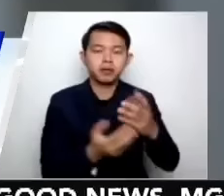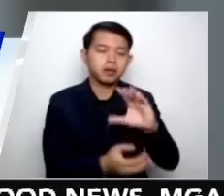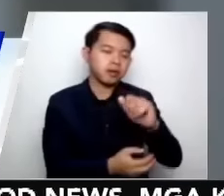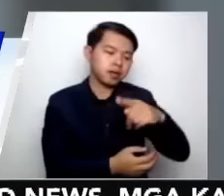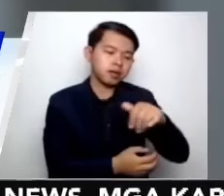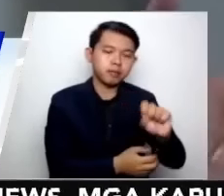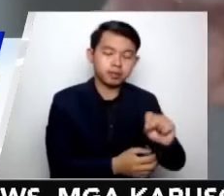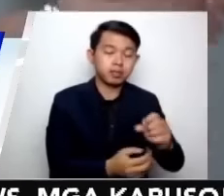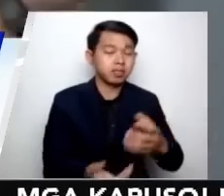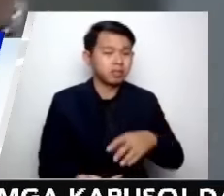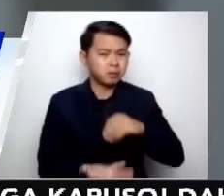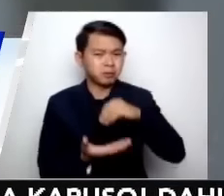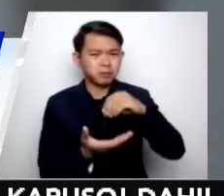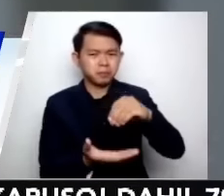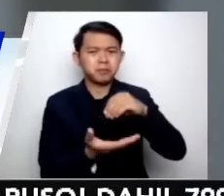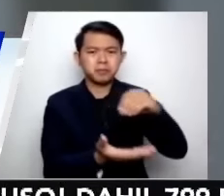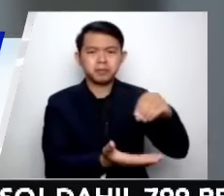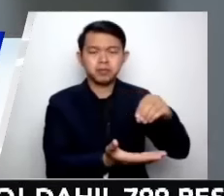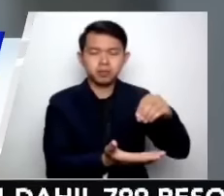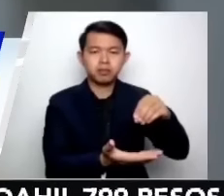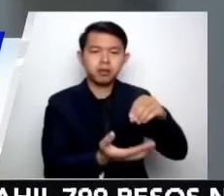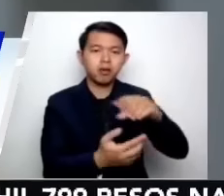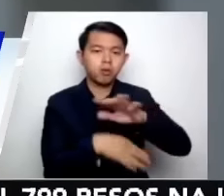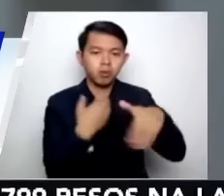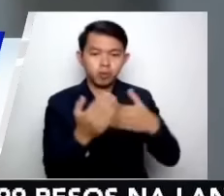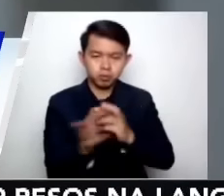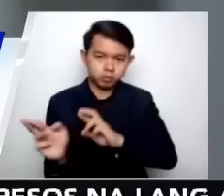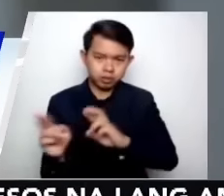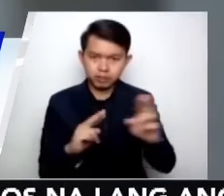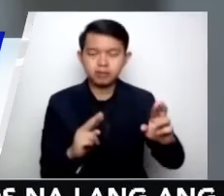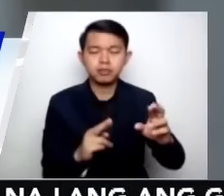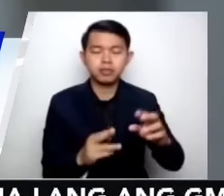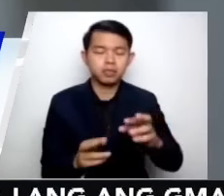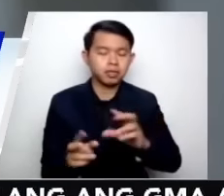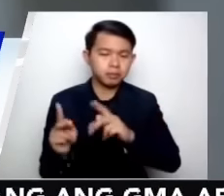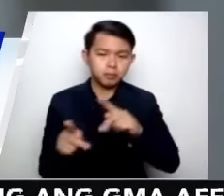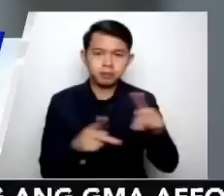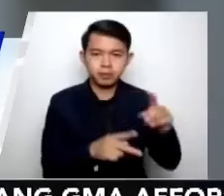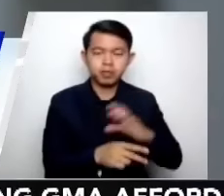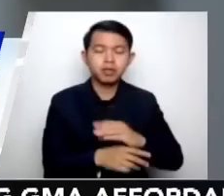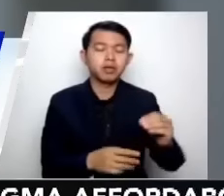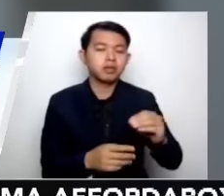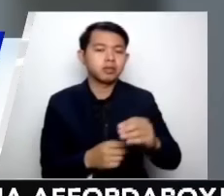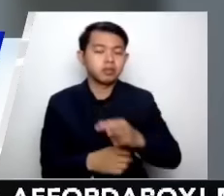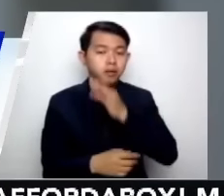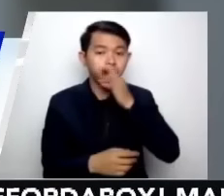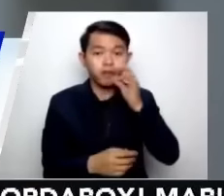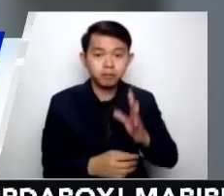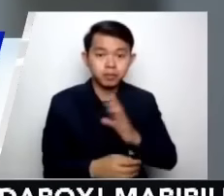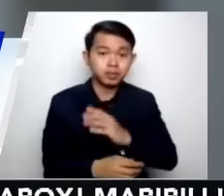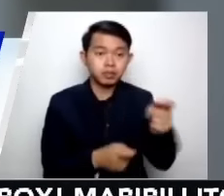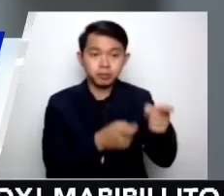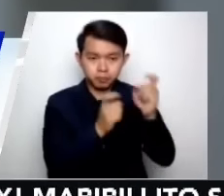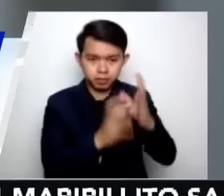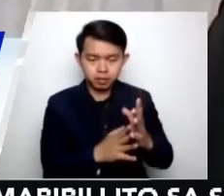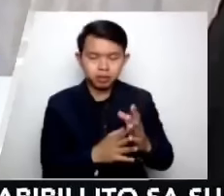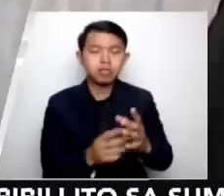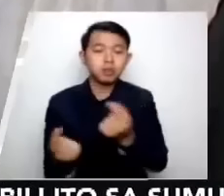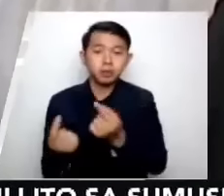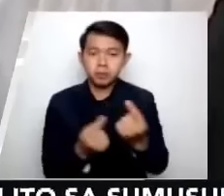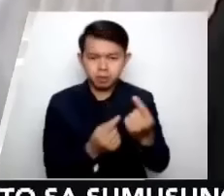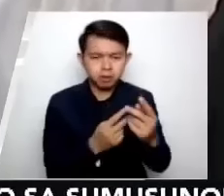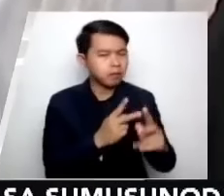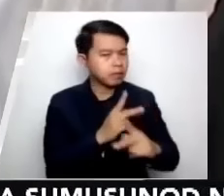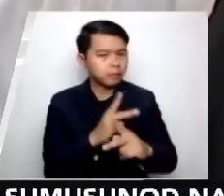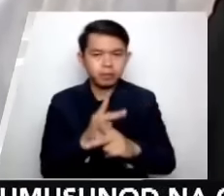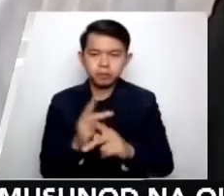prepared. Healthcare centers are on high alert. And our farmers and fisherfolk are taking steps to safeguard their livelihoods.